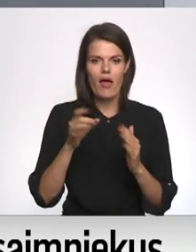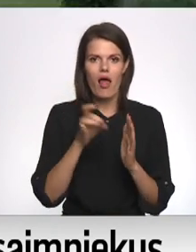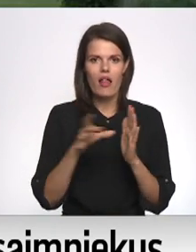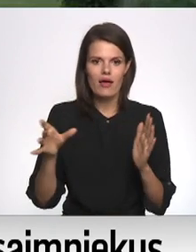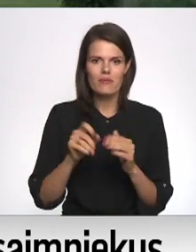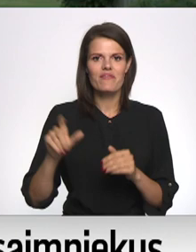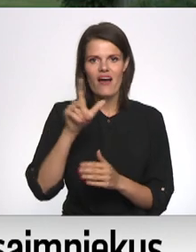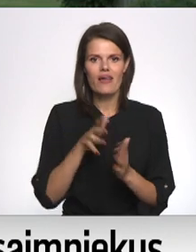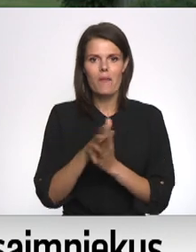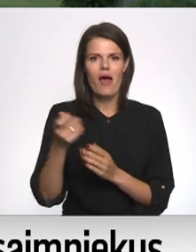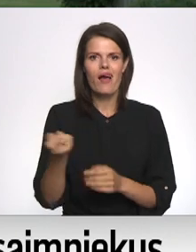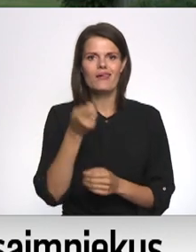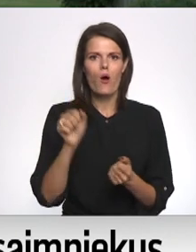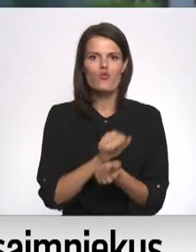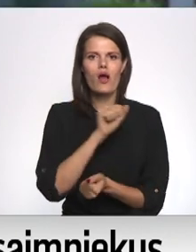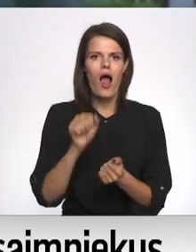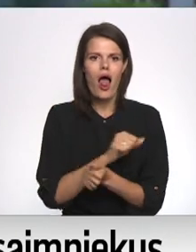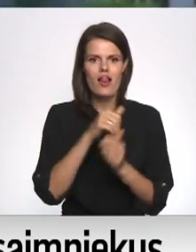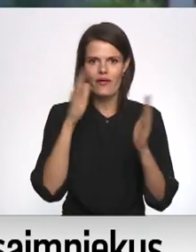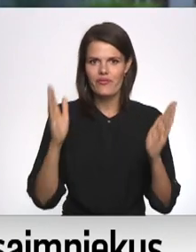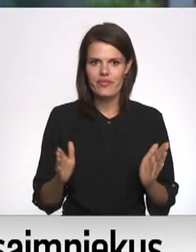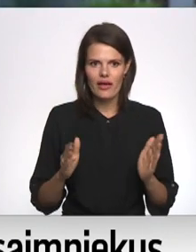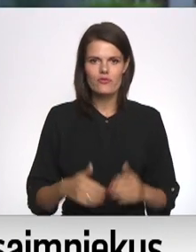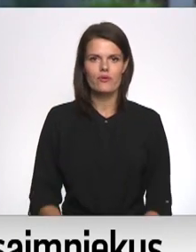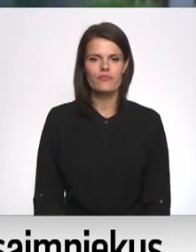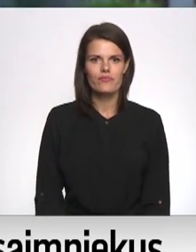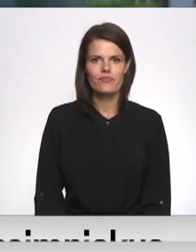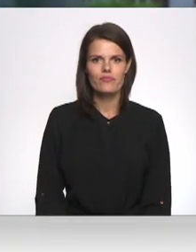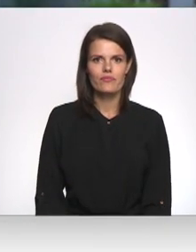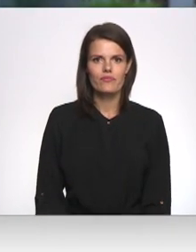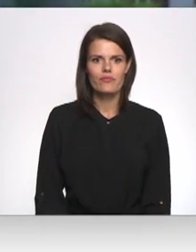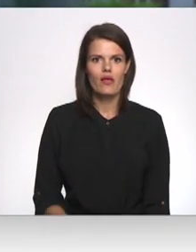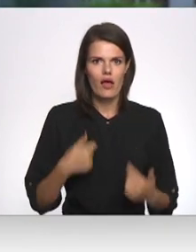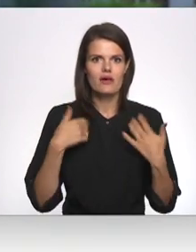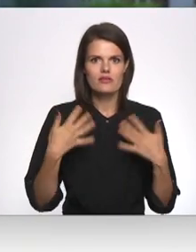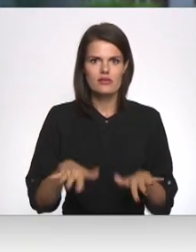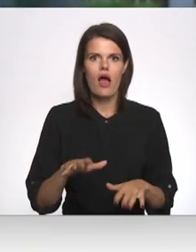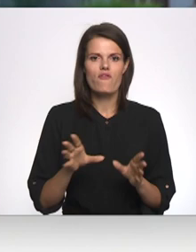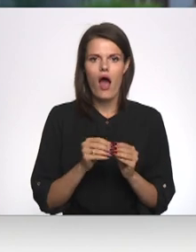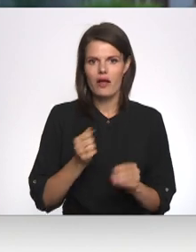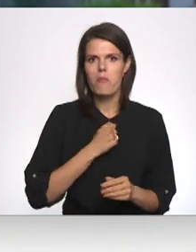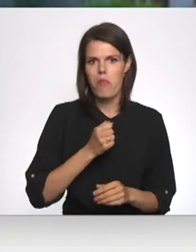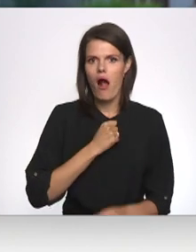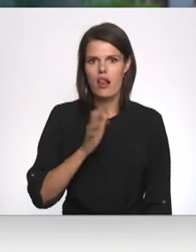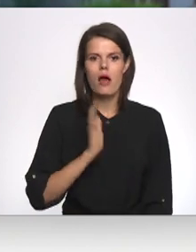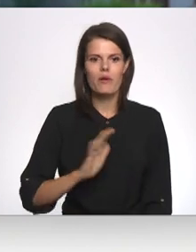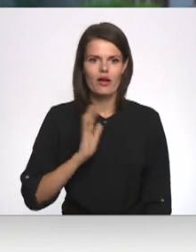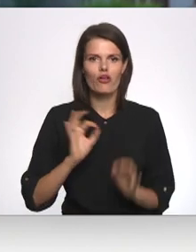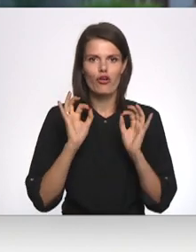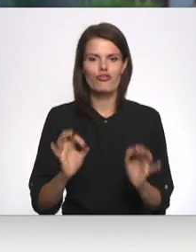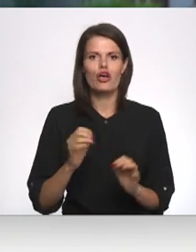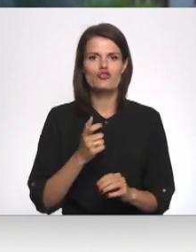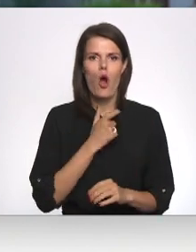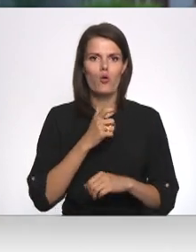elektroenerģiju visvairāk patērē graudu kaltes. Pārģi rieknu vēl nāšu sanāmusi, bet es jau ar bailiem jau geidu, jo mēs jau tīši augusts beivus